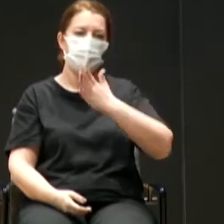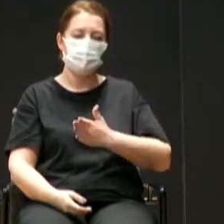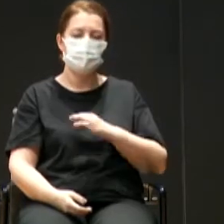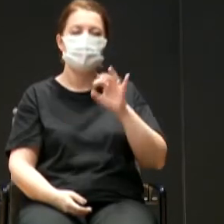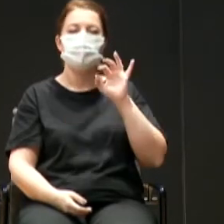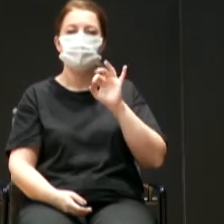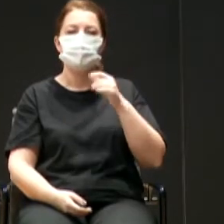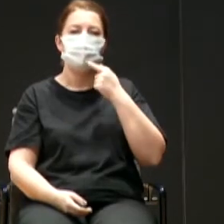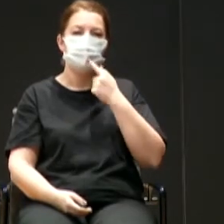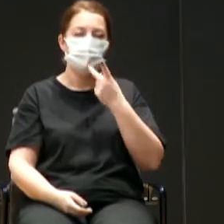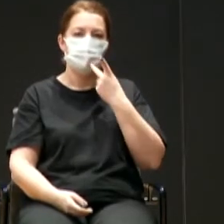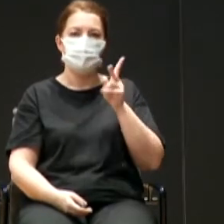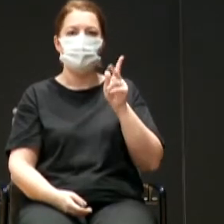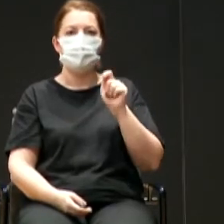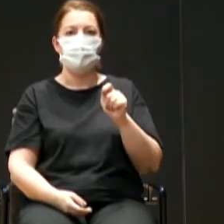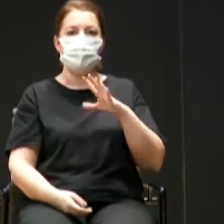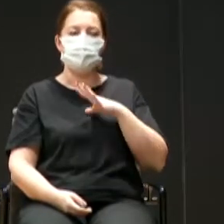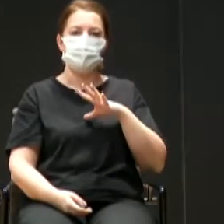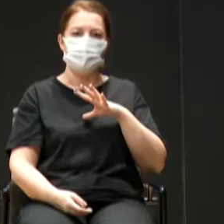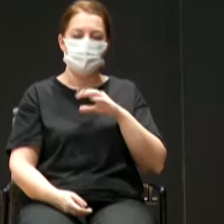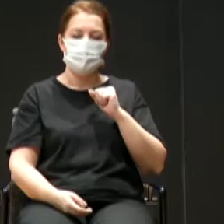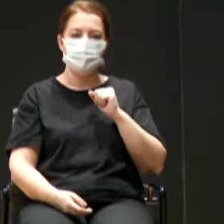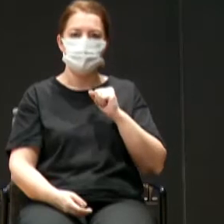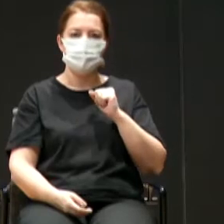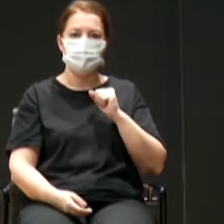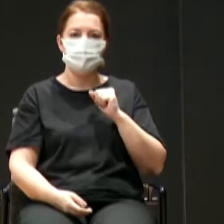Şimdi bir açıklama yapmak istiyorum.